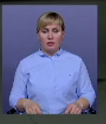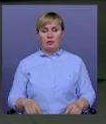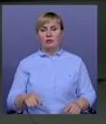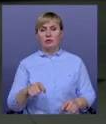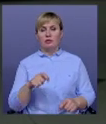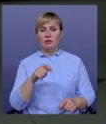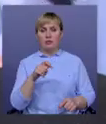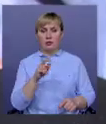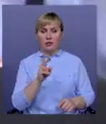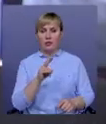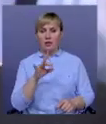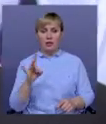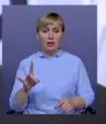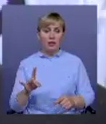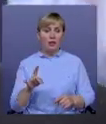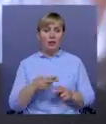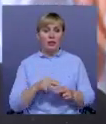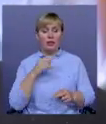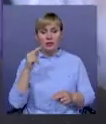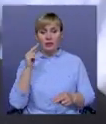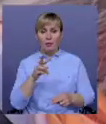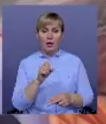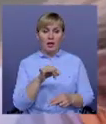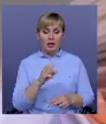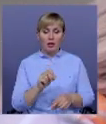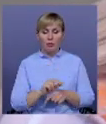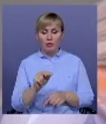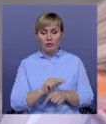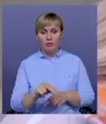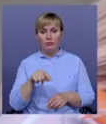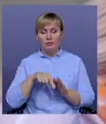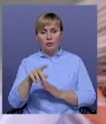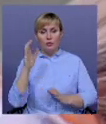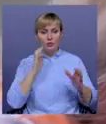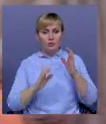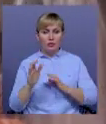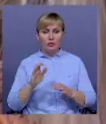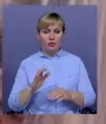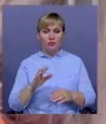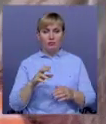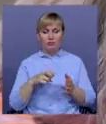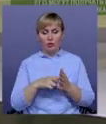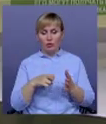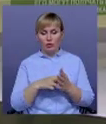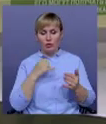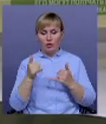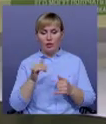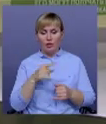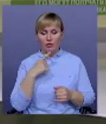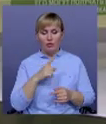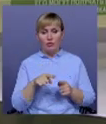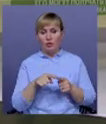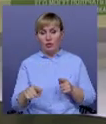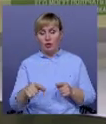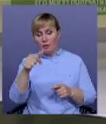приезжие из КНР. Эвакуированная из Китая Марина Потапова обучается в Нанкинском университете почты и телекоммуникаций. Говорит, что в